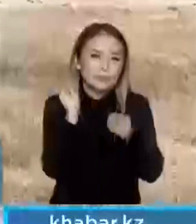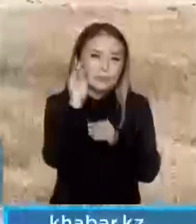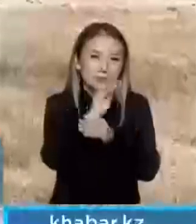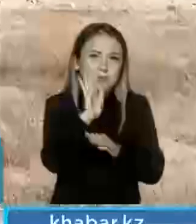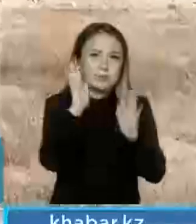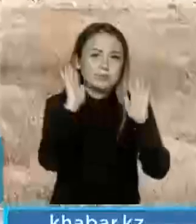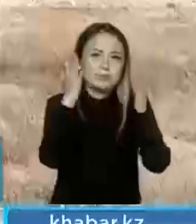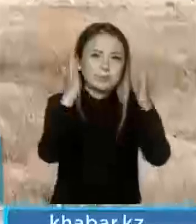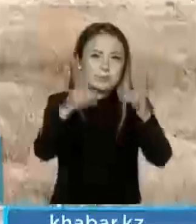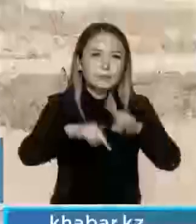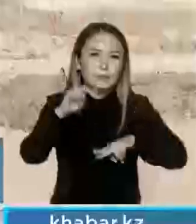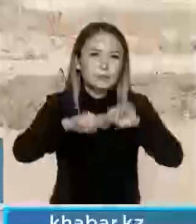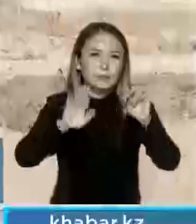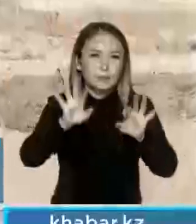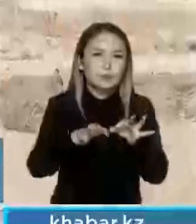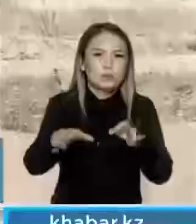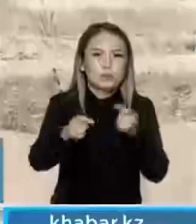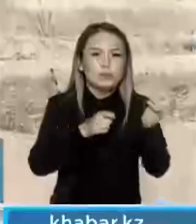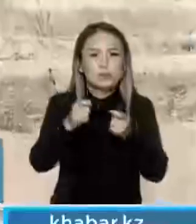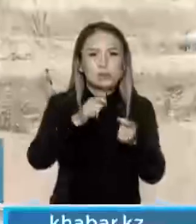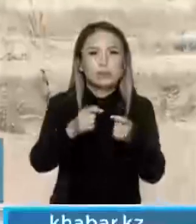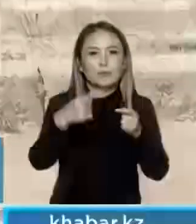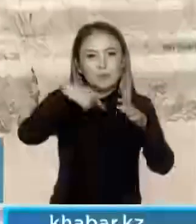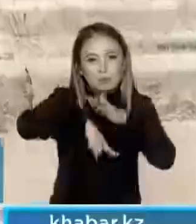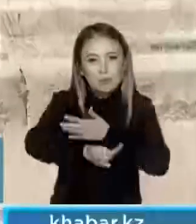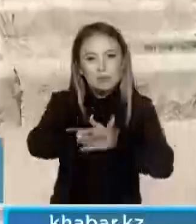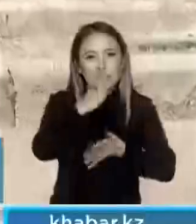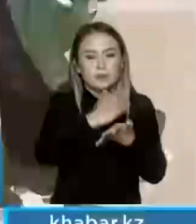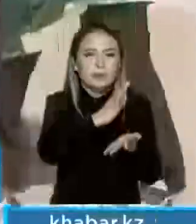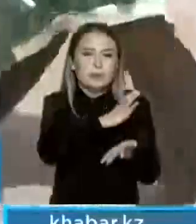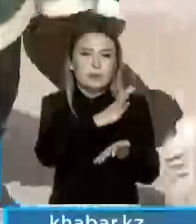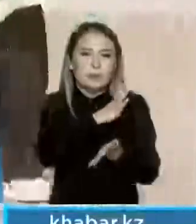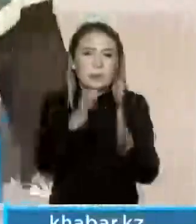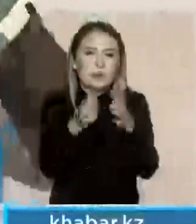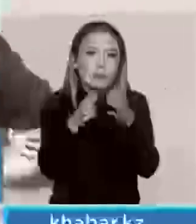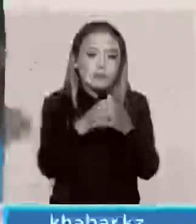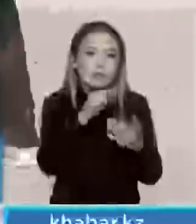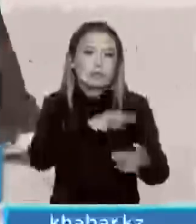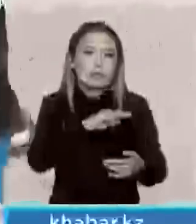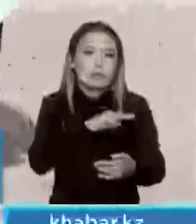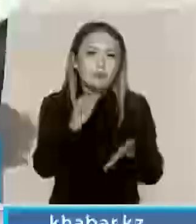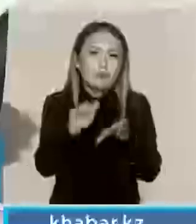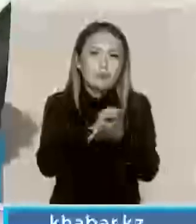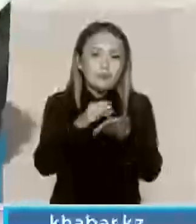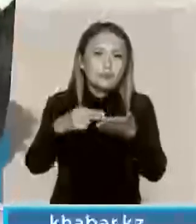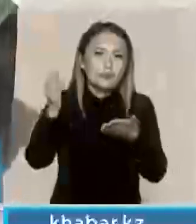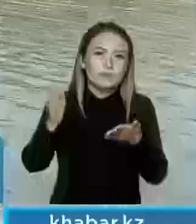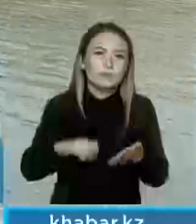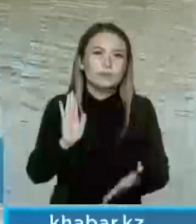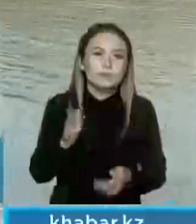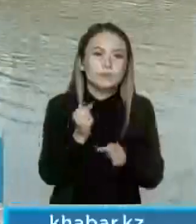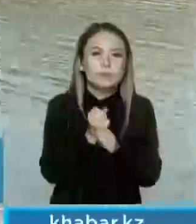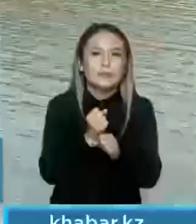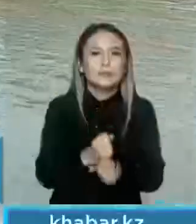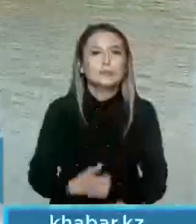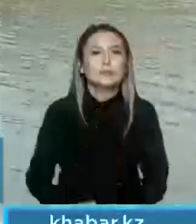жағасынан саябақ салынады. Ол үшін облыс әкімдігі мен жерасты байлығын игеруші компания арасында арнайы меморандум